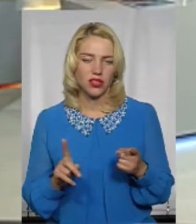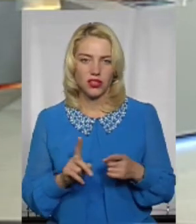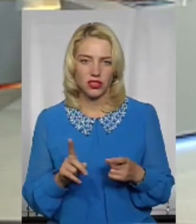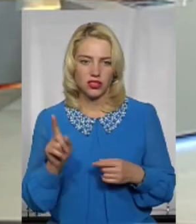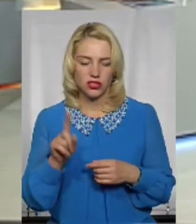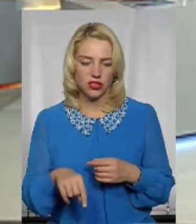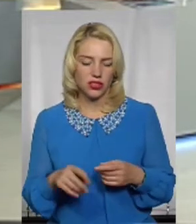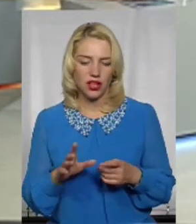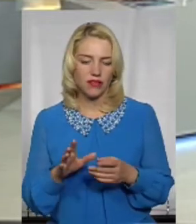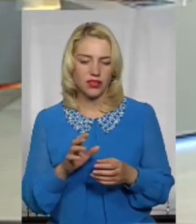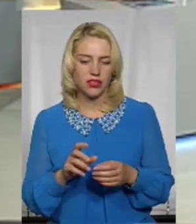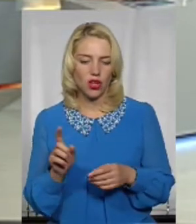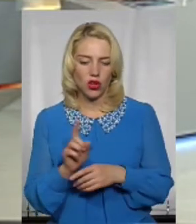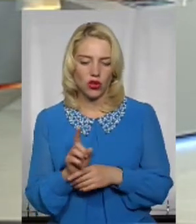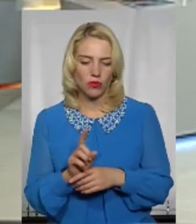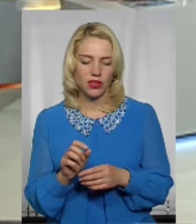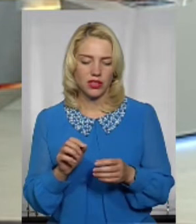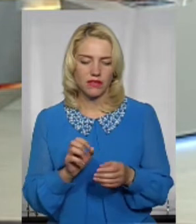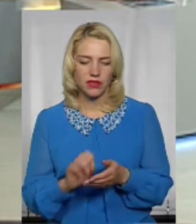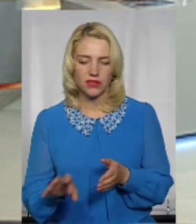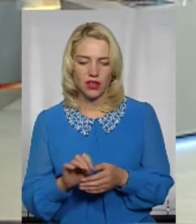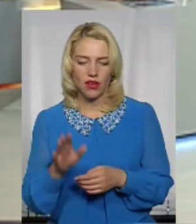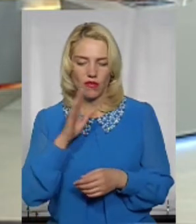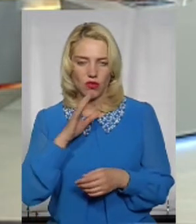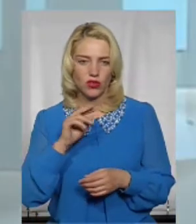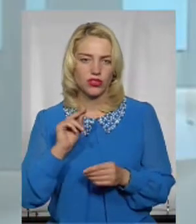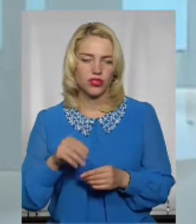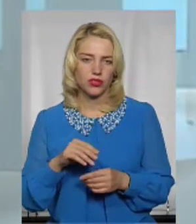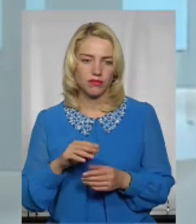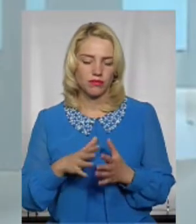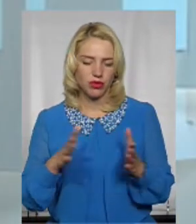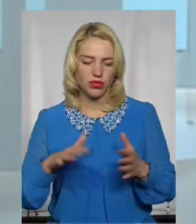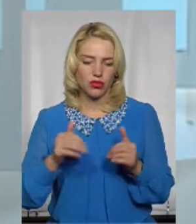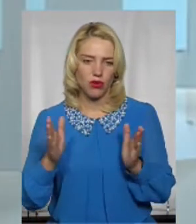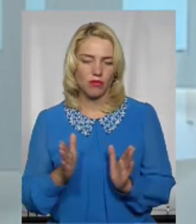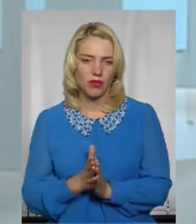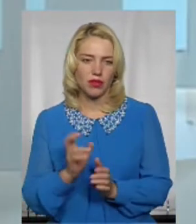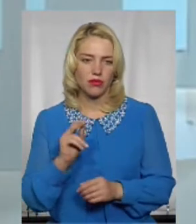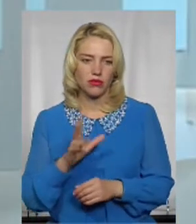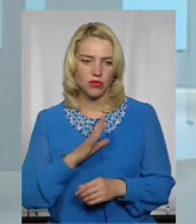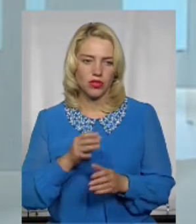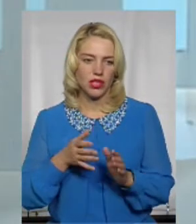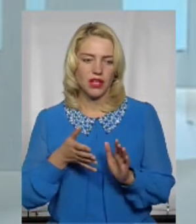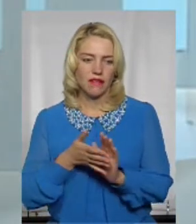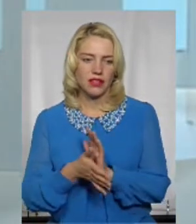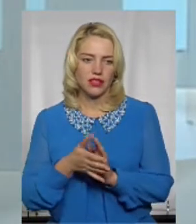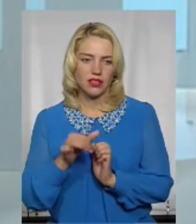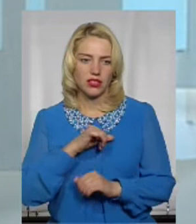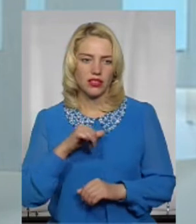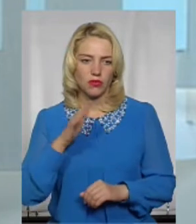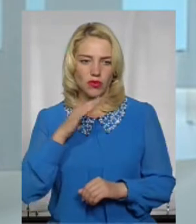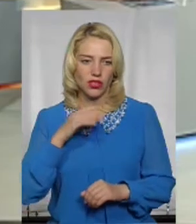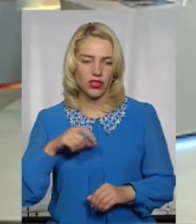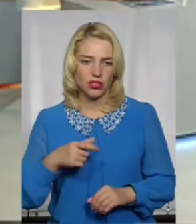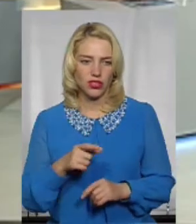навіть скидалися нормативно очищені стічні води в більшому об'ємі, ніж були витрати самої річки. Пані Тетяно,